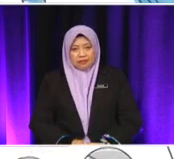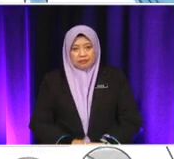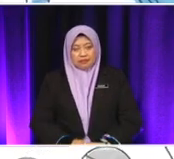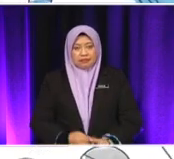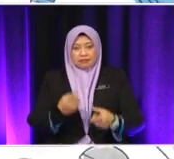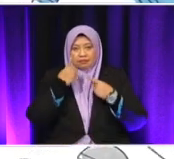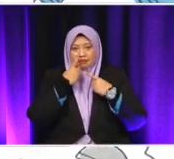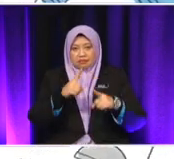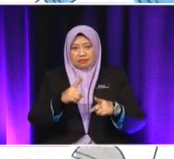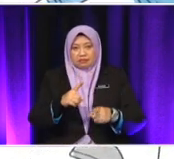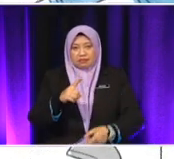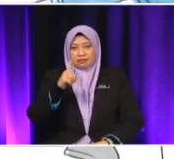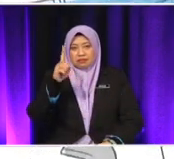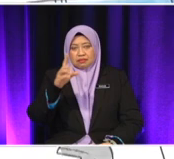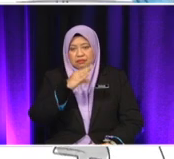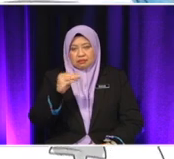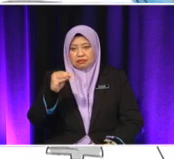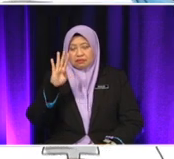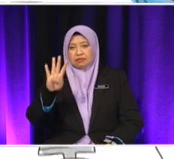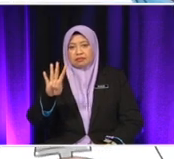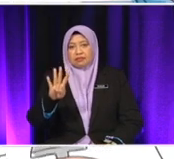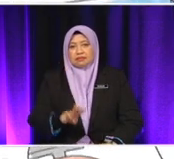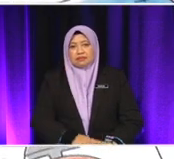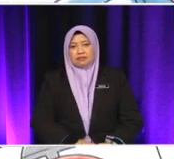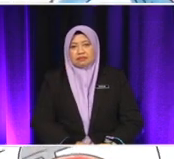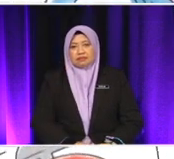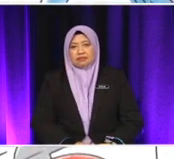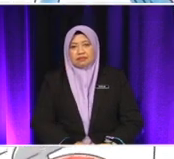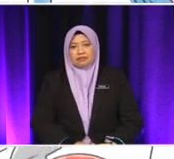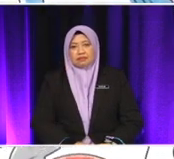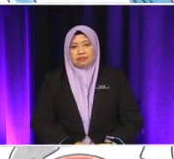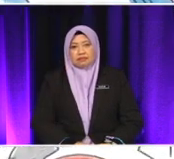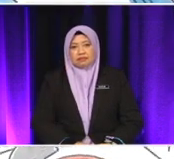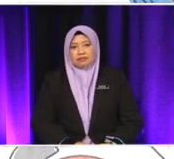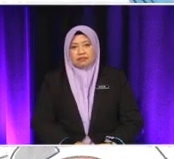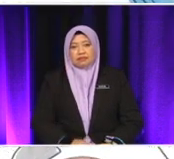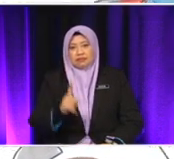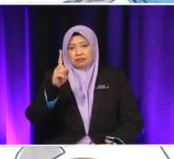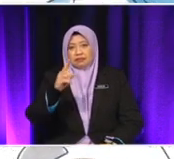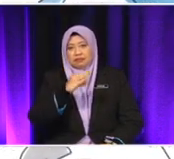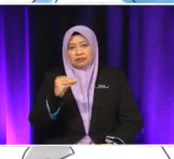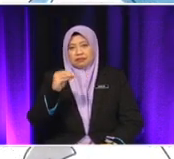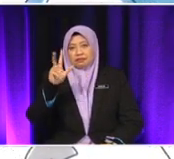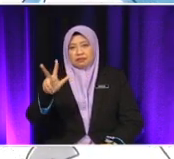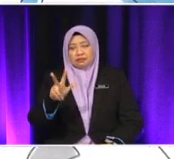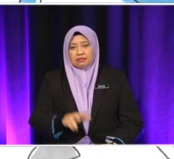dia satu dan empat satu dan empat satu dan tiga satu dan tiga satu berlaku